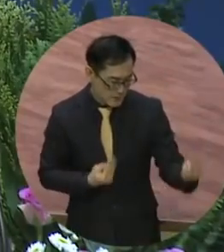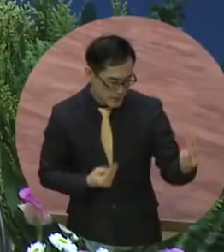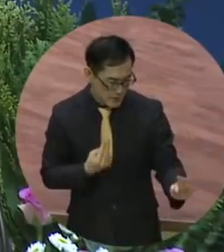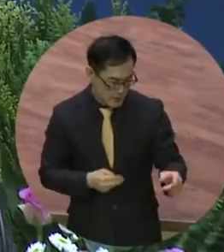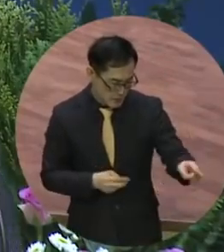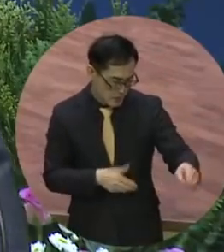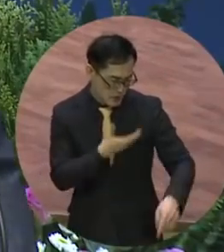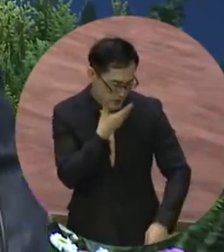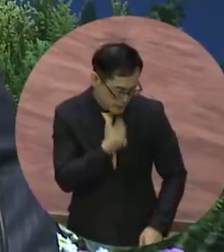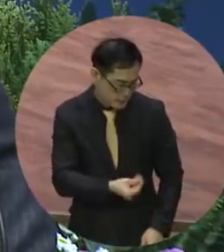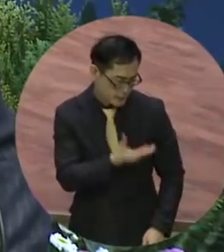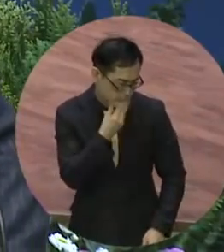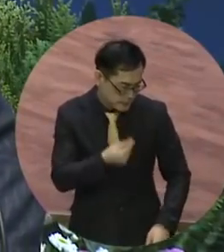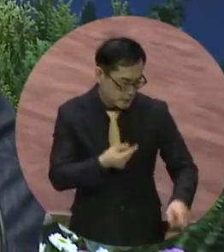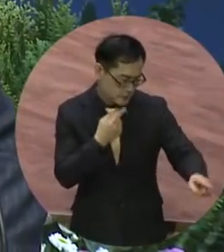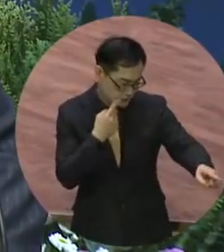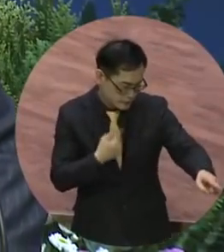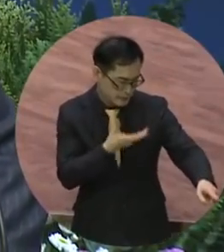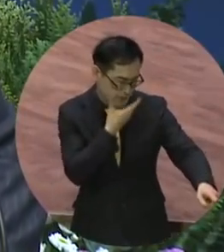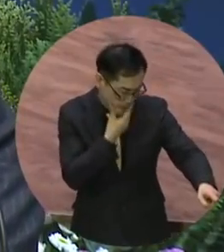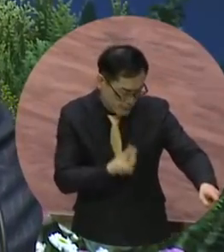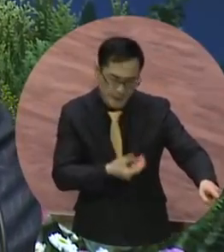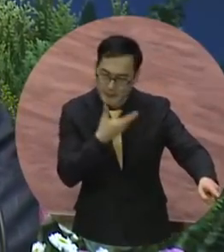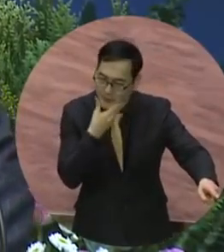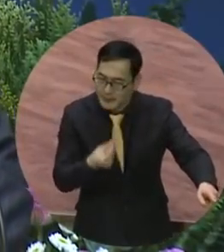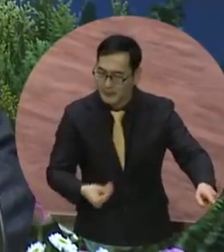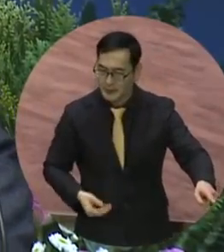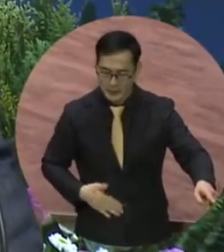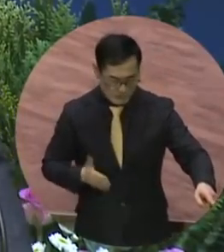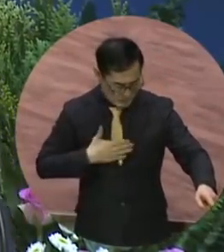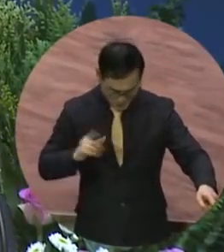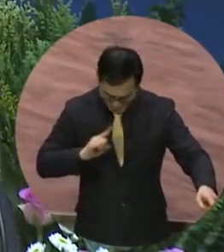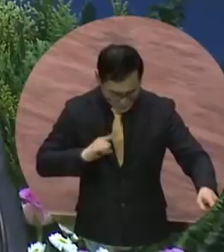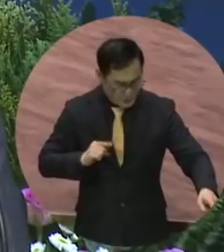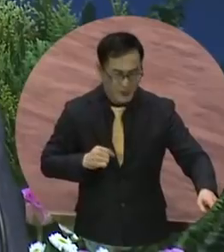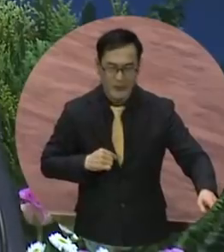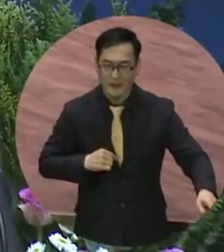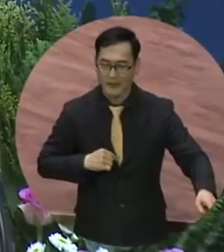저 사람 행복하겠네. 야, 정말 부럽다.